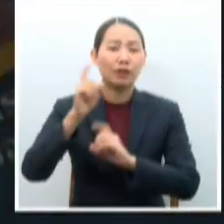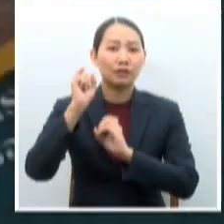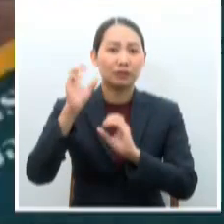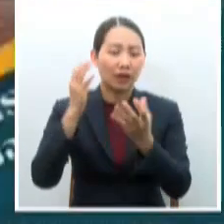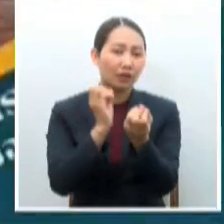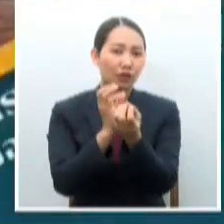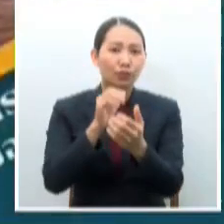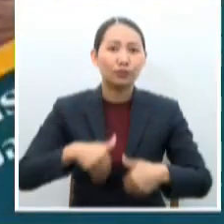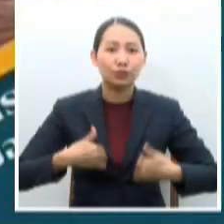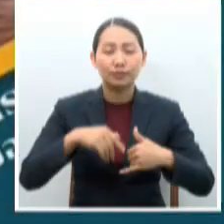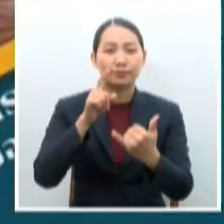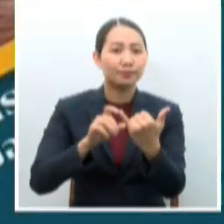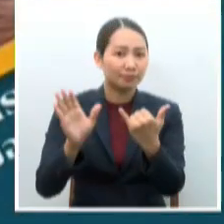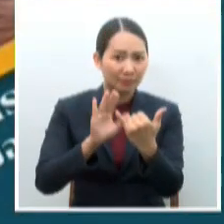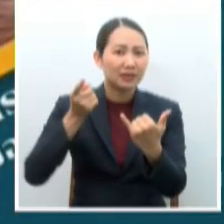ำอีก